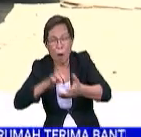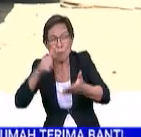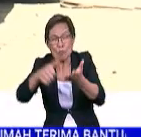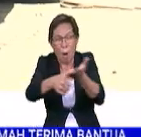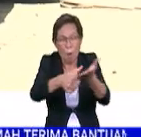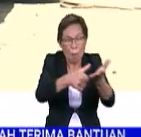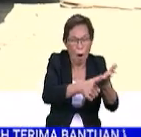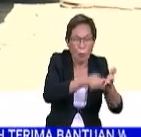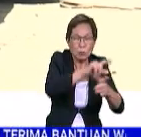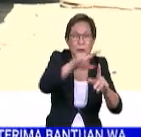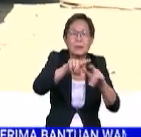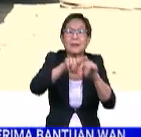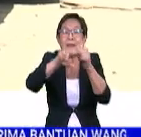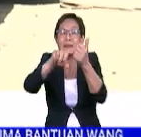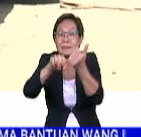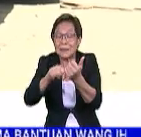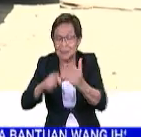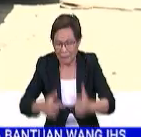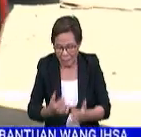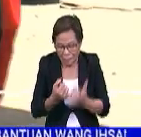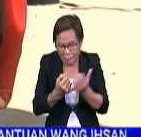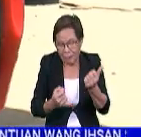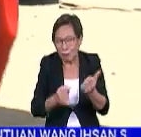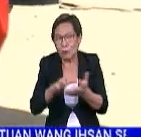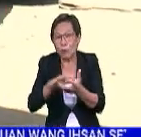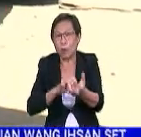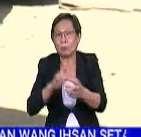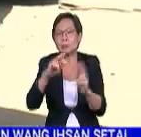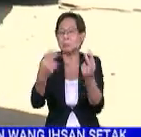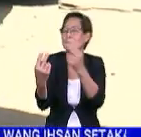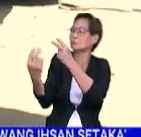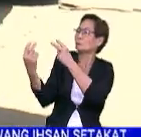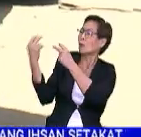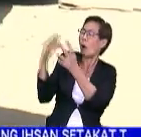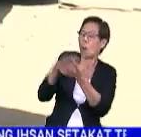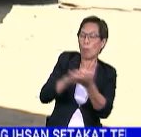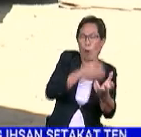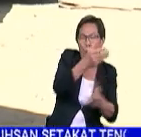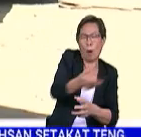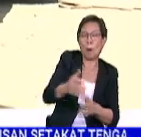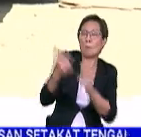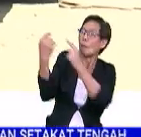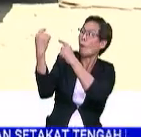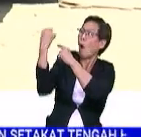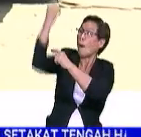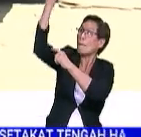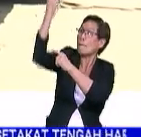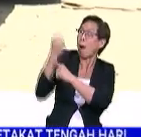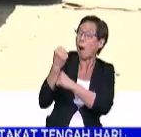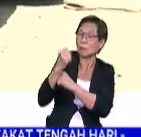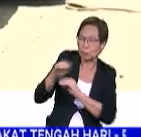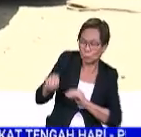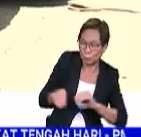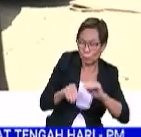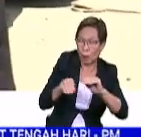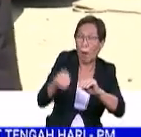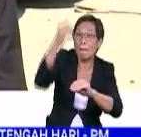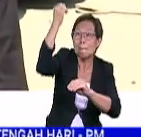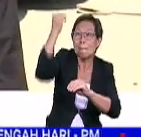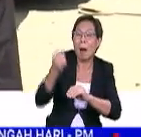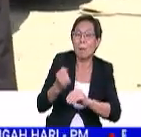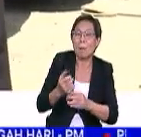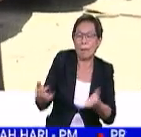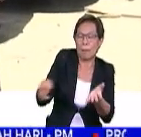di sekitar kawasan ini. Dan pada hari ini kalau anda lihat di belakang saya ini merupakan bas bergerak yang merupakan kaunter